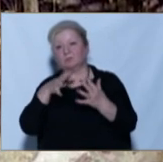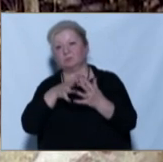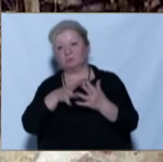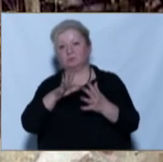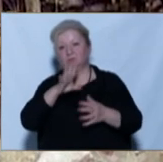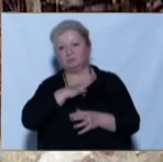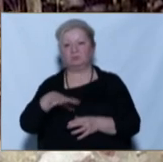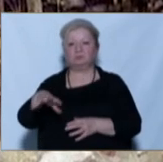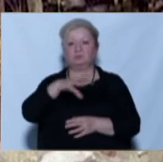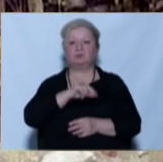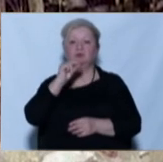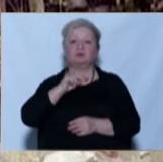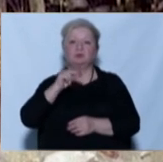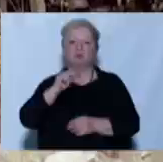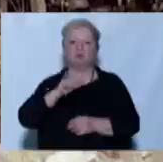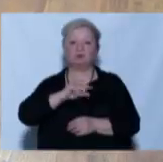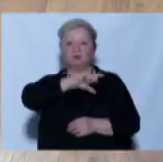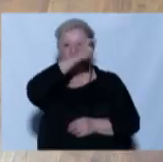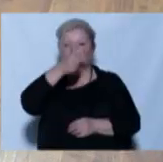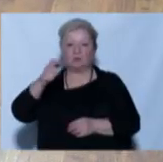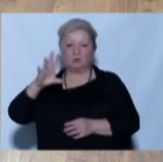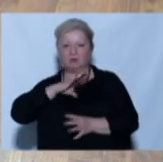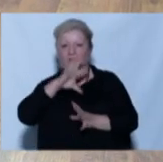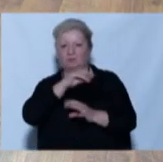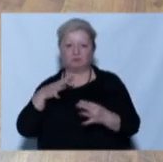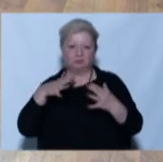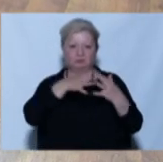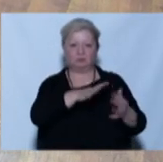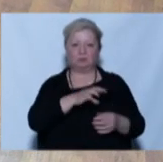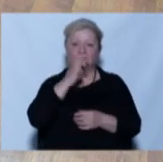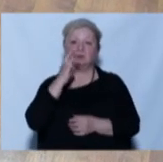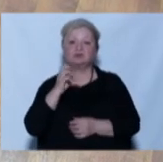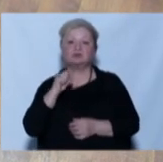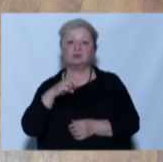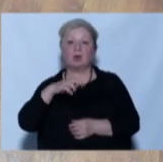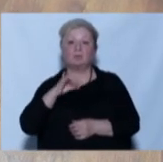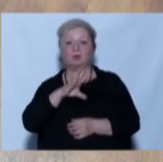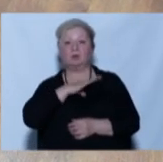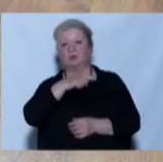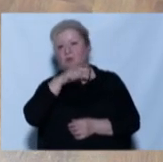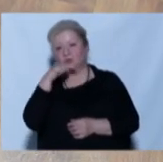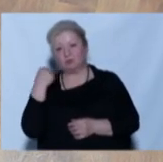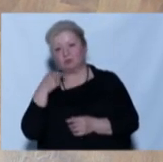ჩაერთო მთელი ჩრდილო კავკასია. შამილსა და რუსეთს შორის დაპირისპირება